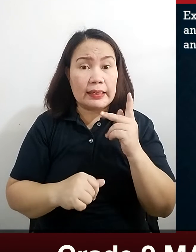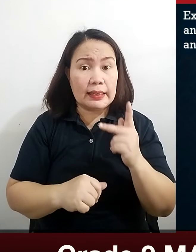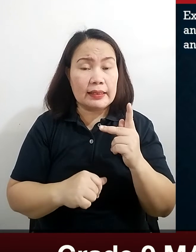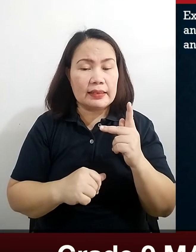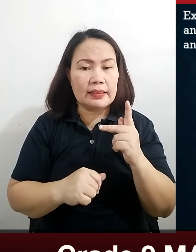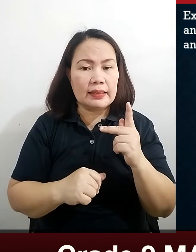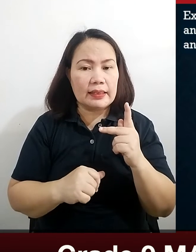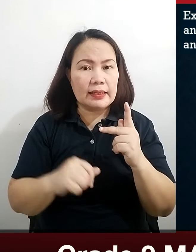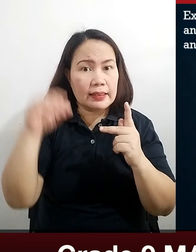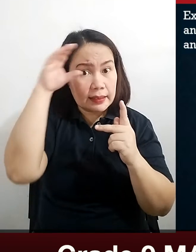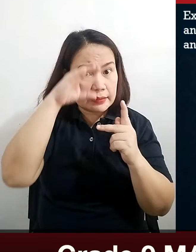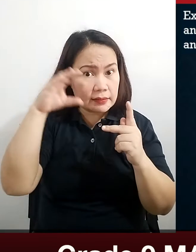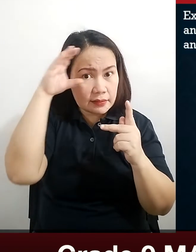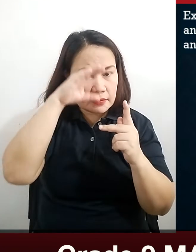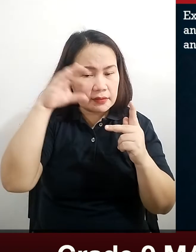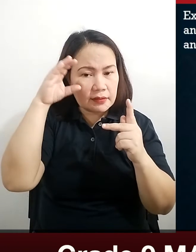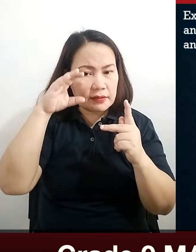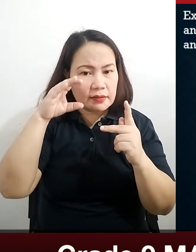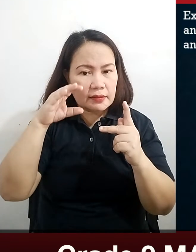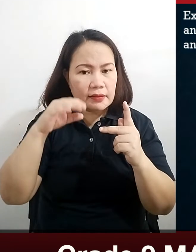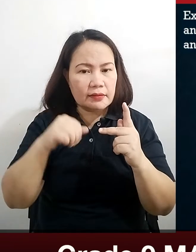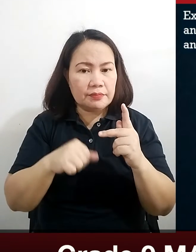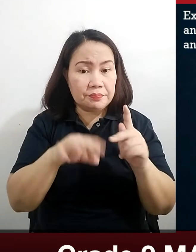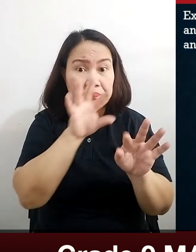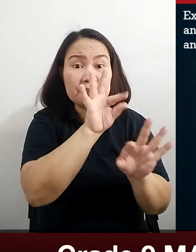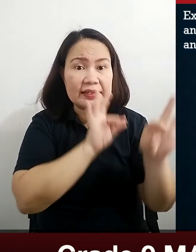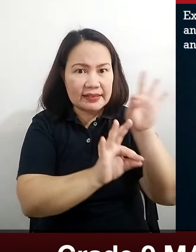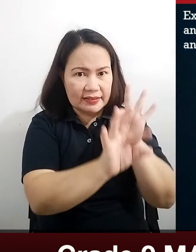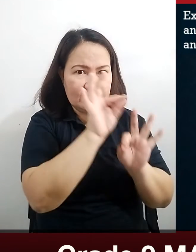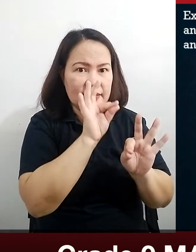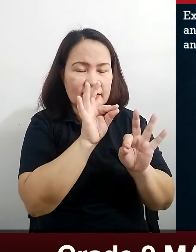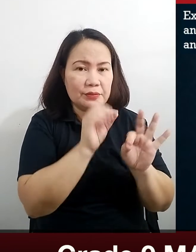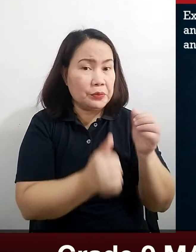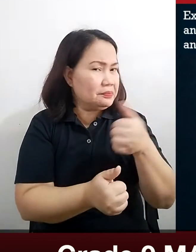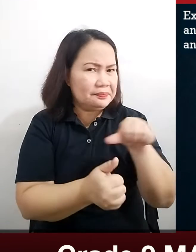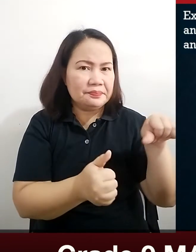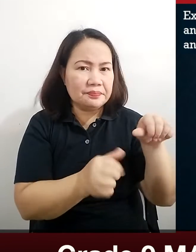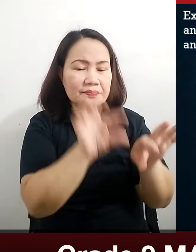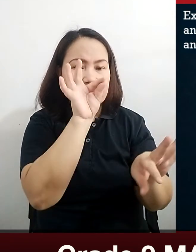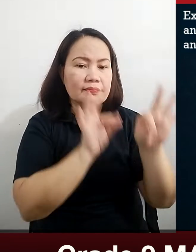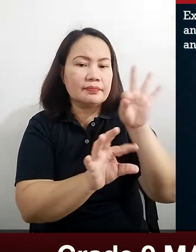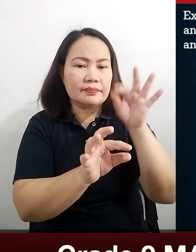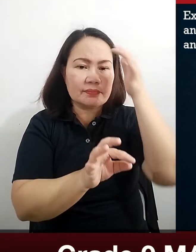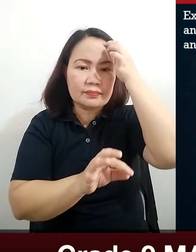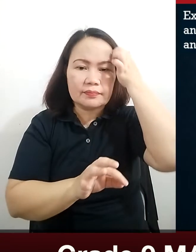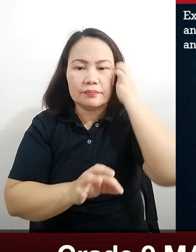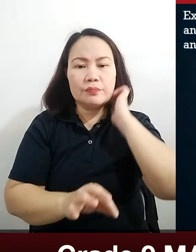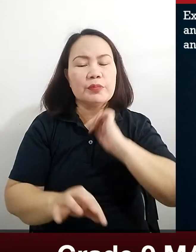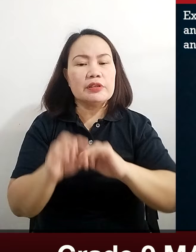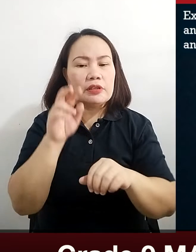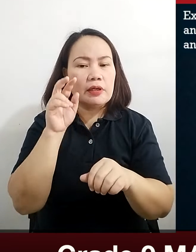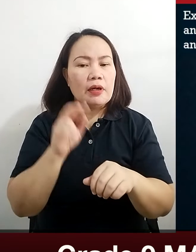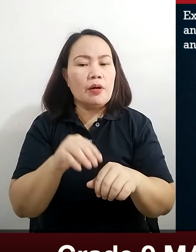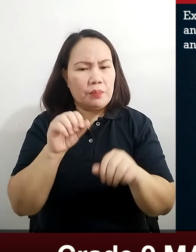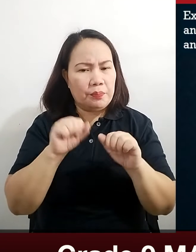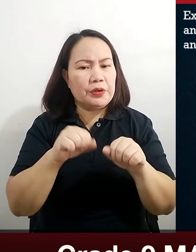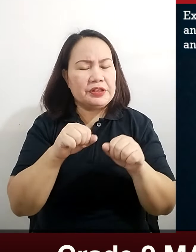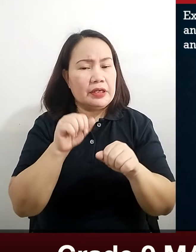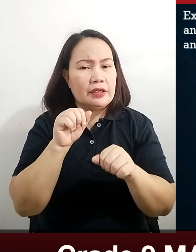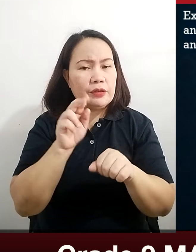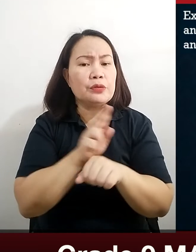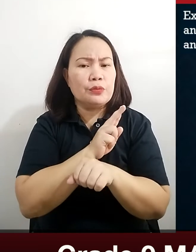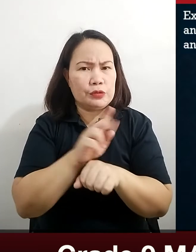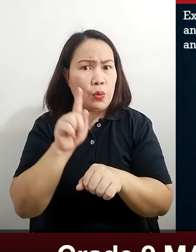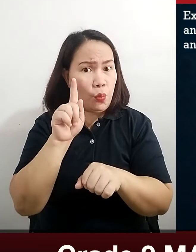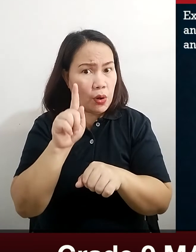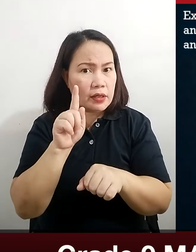So, para makuha natin yung constant, pili tayo kahit alin dyan. So, pwedeng yung t natin is 1, yung d natin is